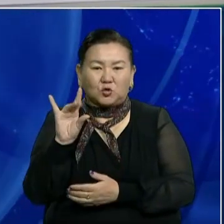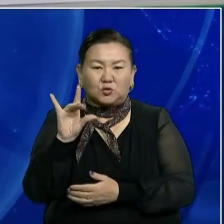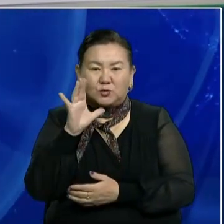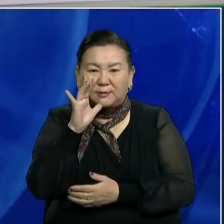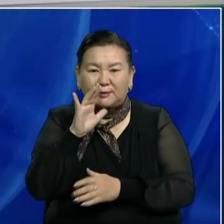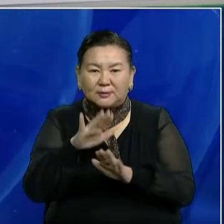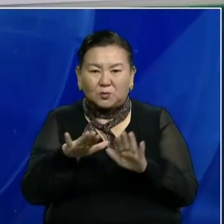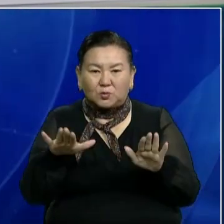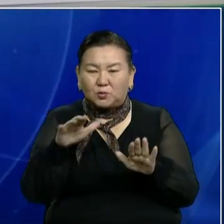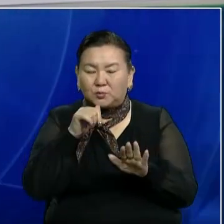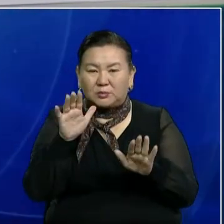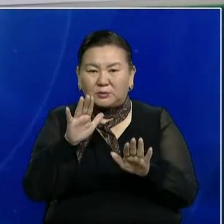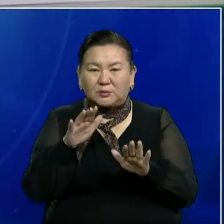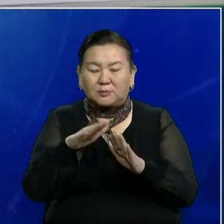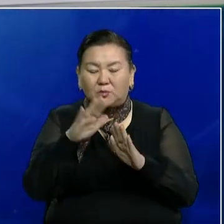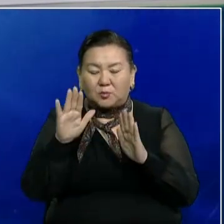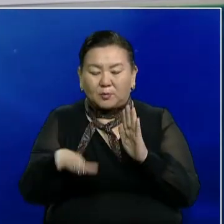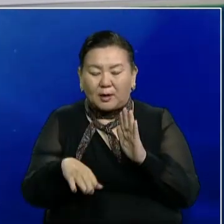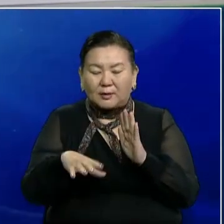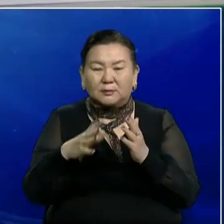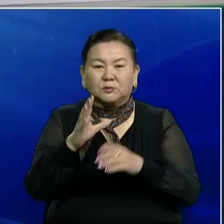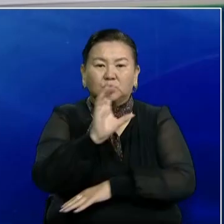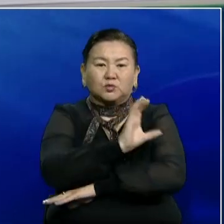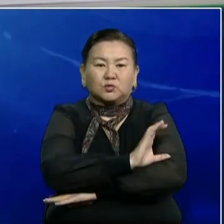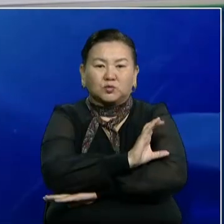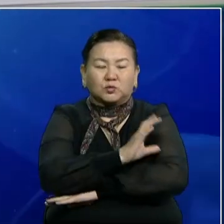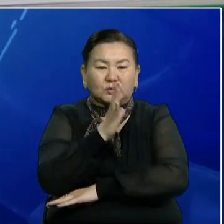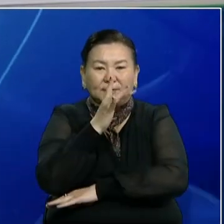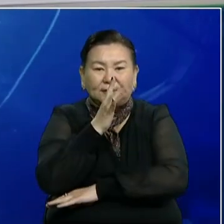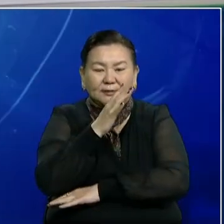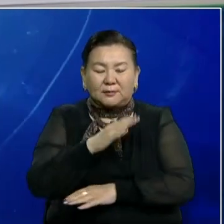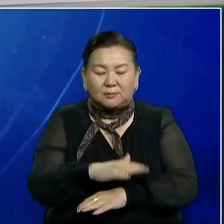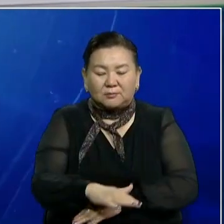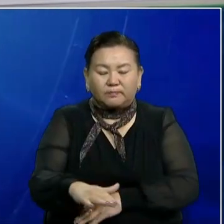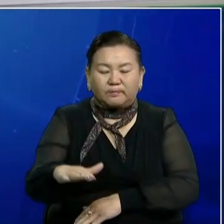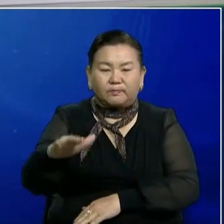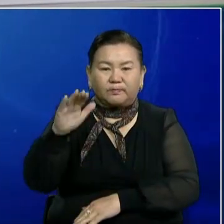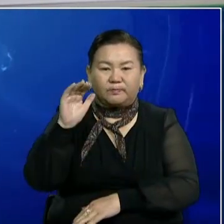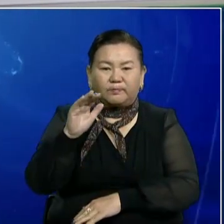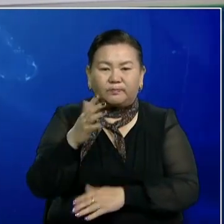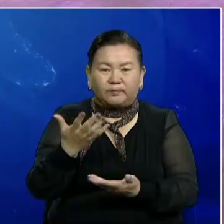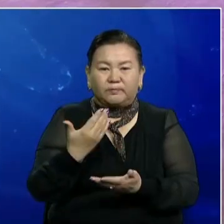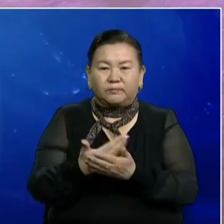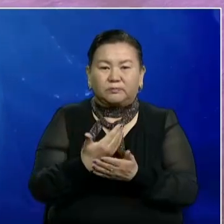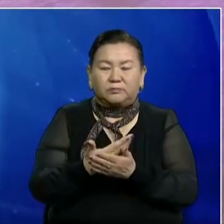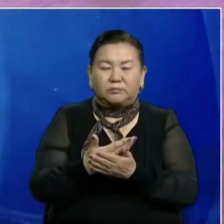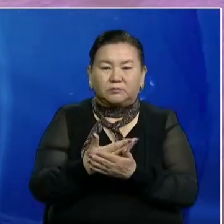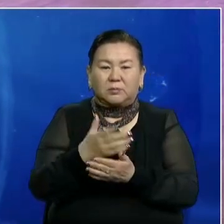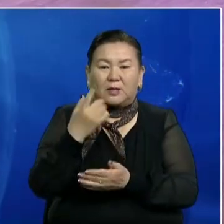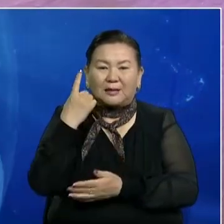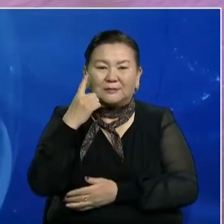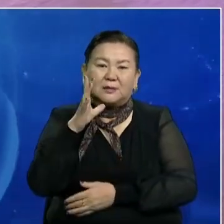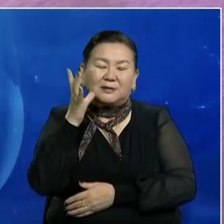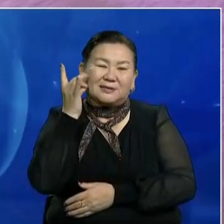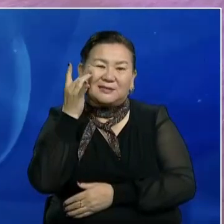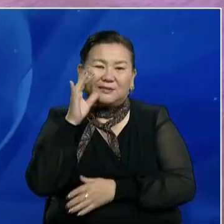нар хүүхдүүд биш, бүр баг сургуульд хэдэн наснаас орж ийн тий тэр наснаас эхлээд цаашаа боловсруулгуу болоо явтал нь ингээд төхөн хүүхдүүдийн авч